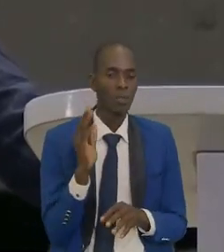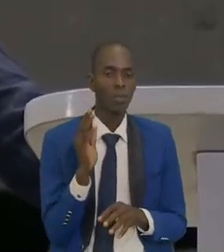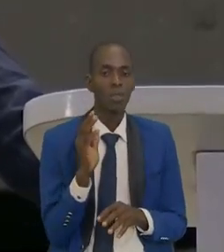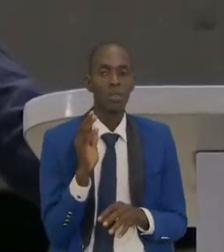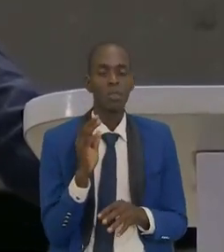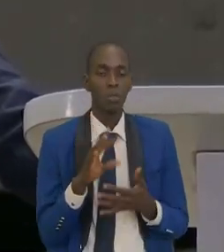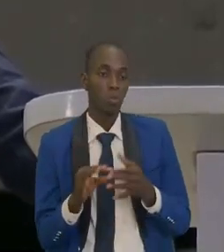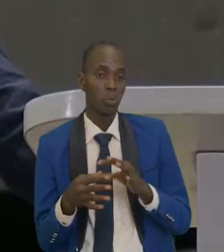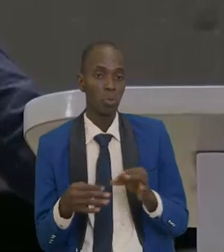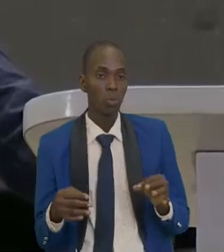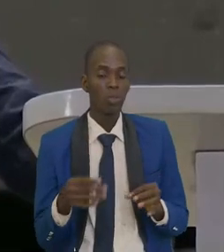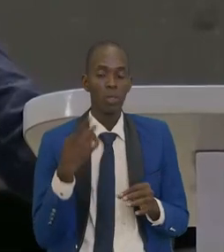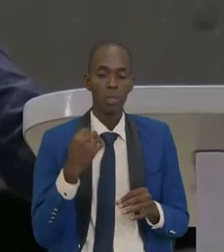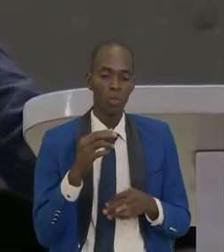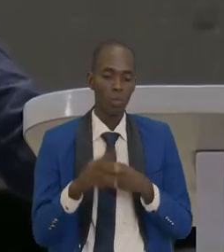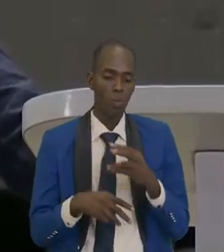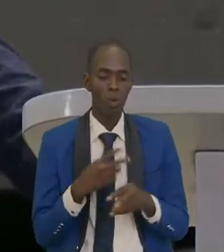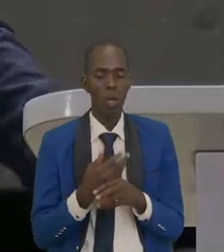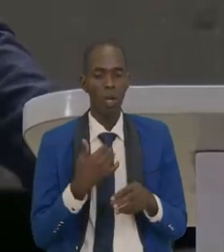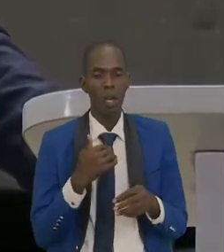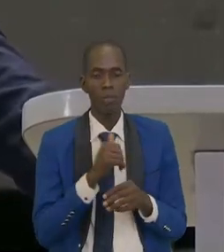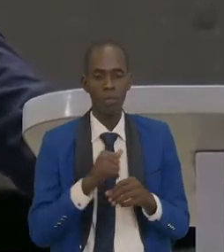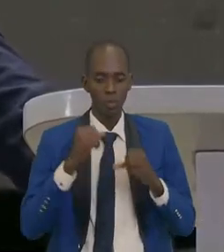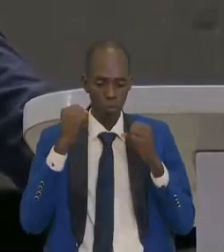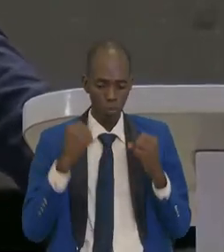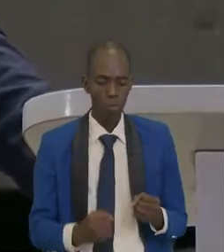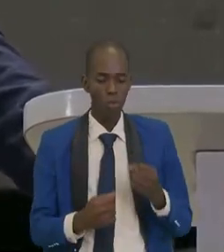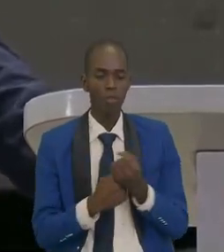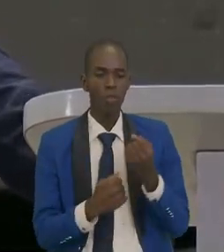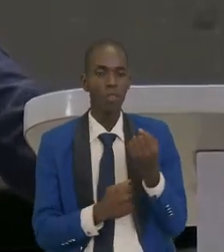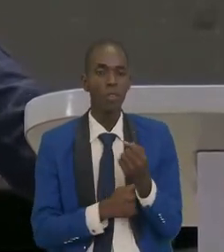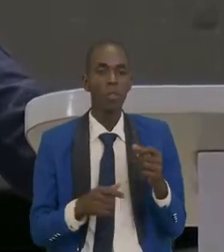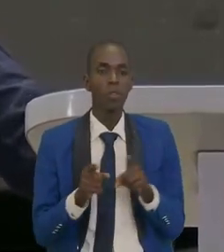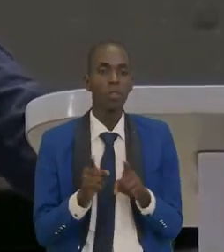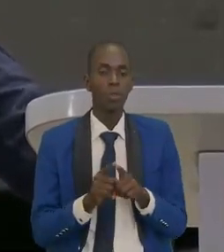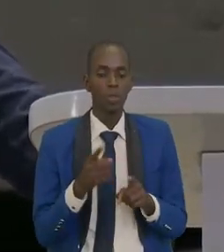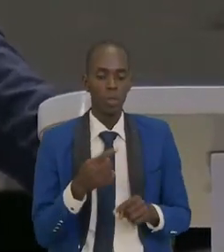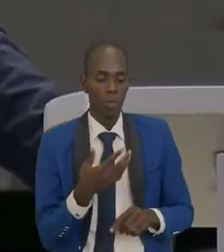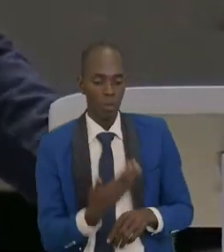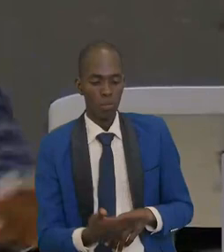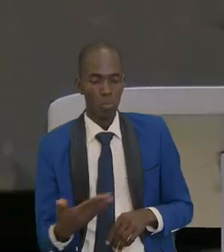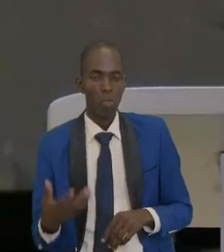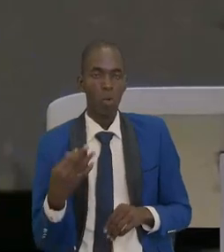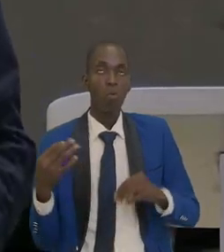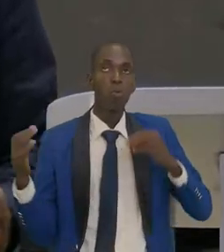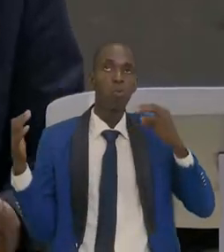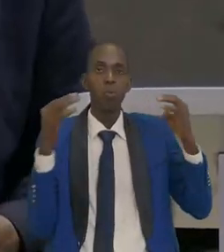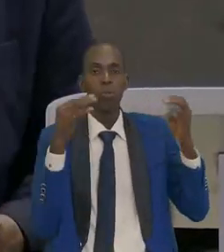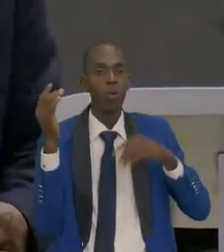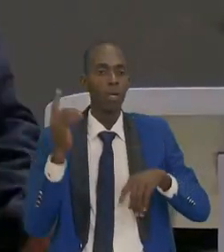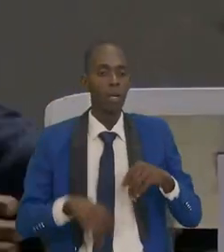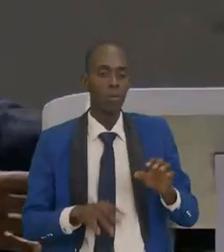Les murailles ont une fondation solide. Même les armes de guerre ne peuvent pas les faire tomber.